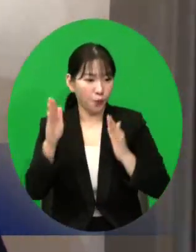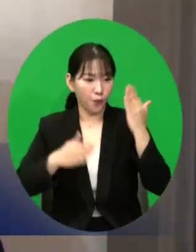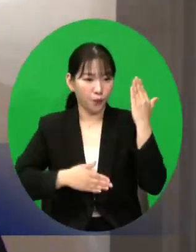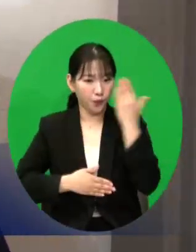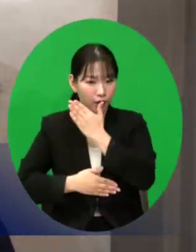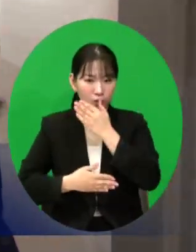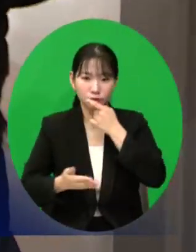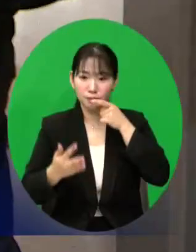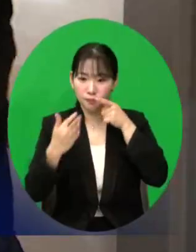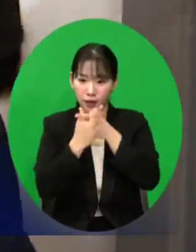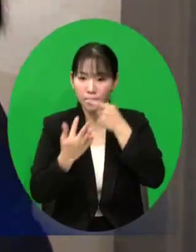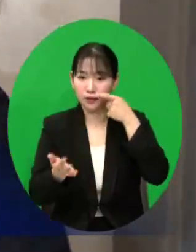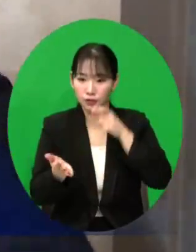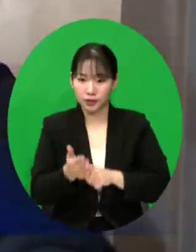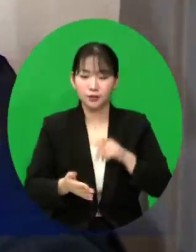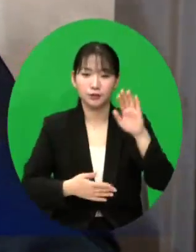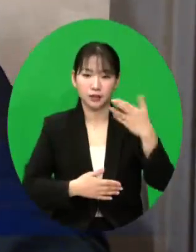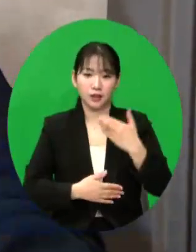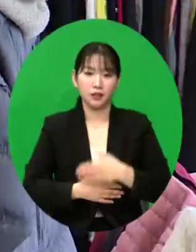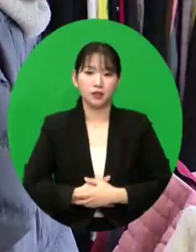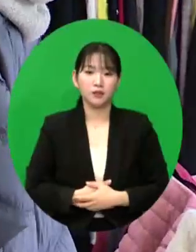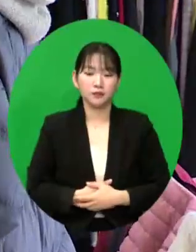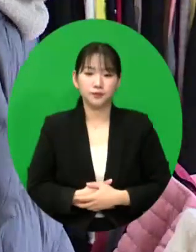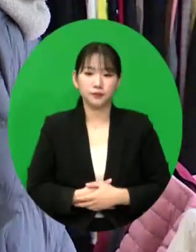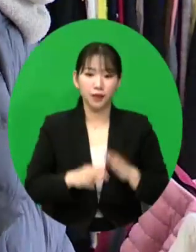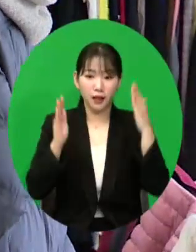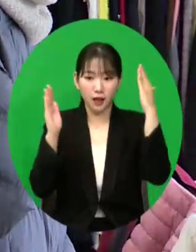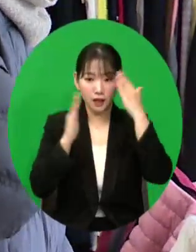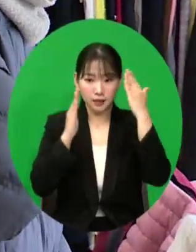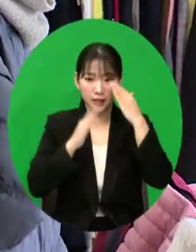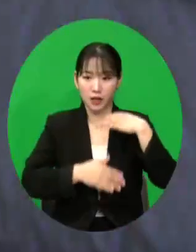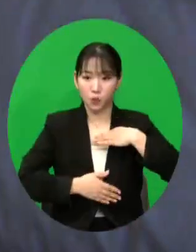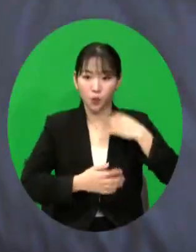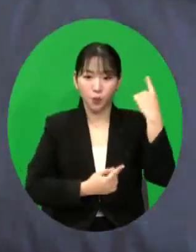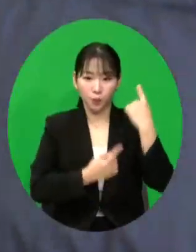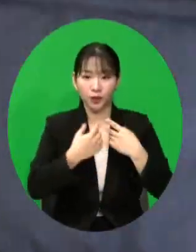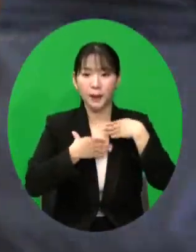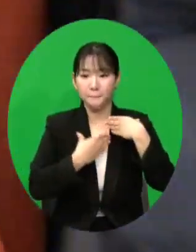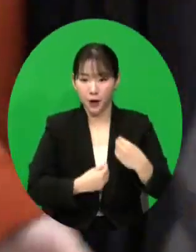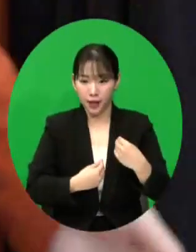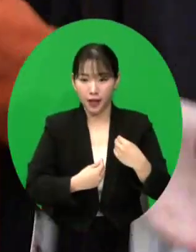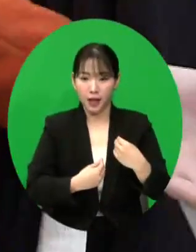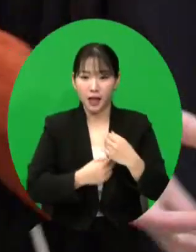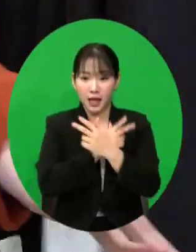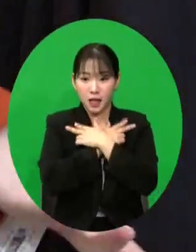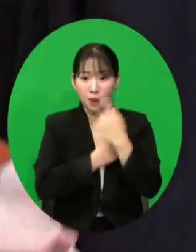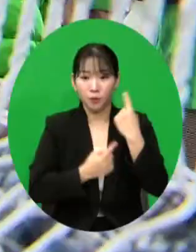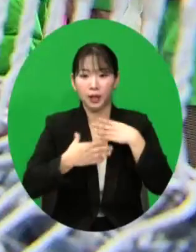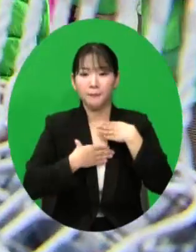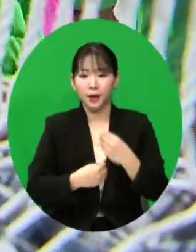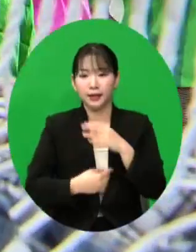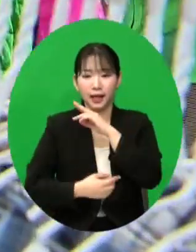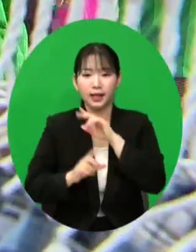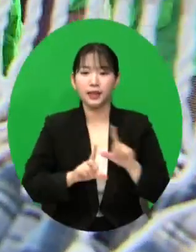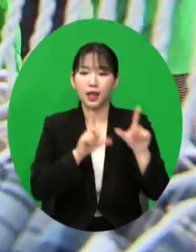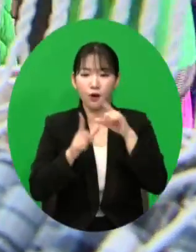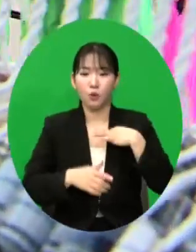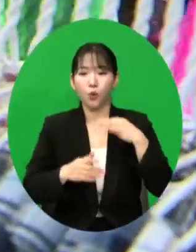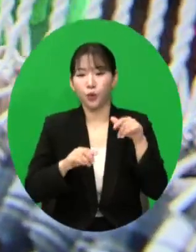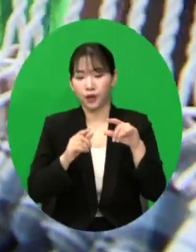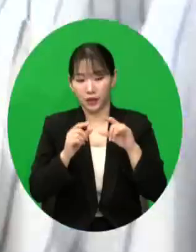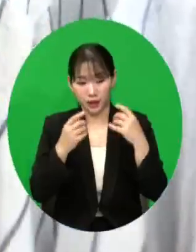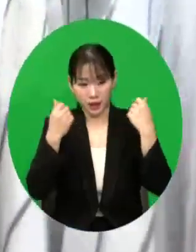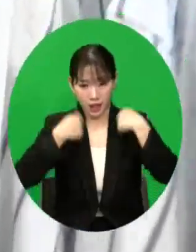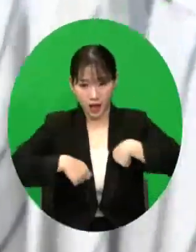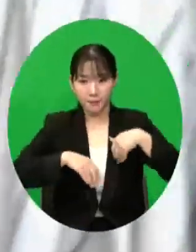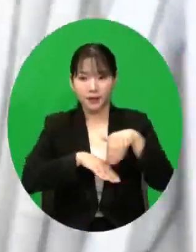딱딱 보기 쉽게 이렇게 되어 있어가지고. 학생들이 교복보다 편한 생활복 등을 입고 다니는 경우가 있다 보니